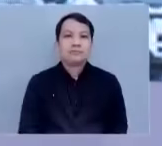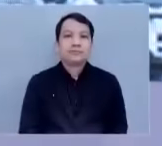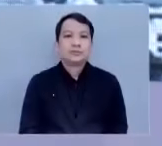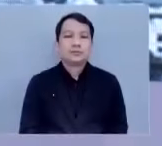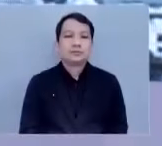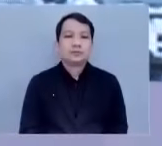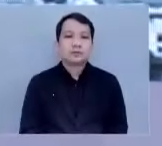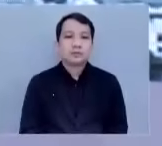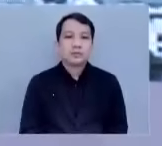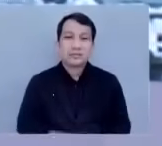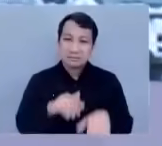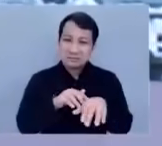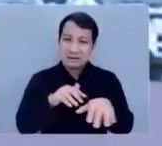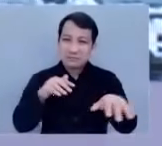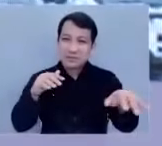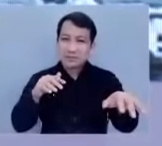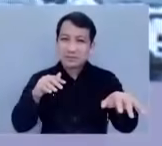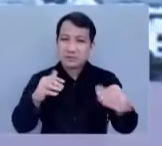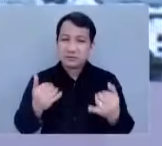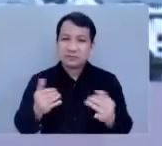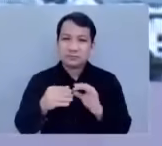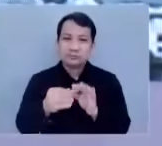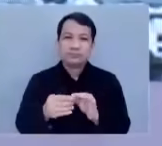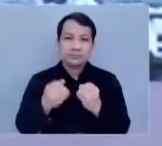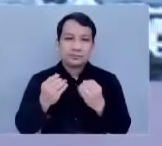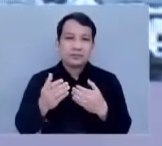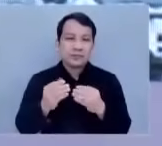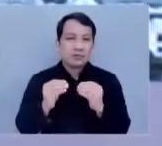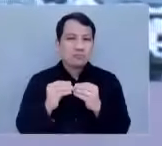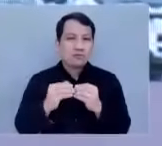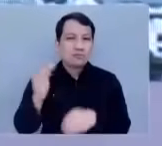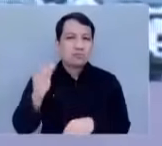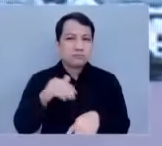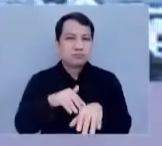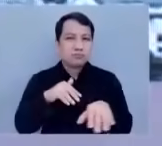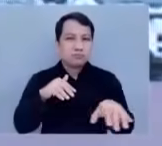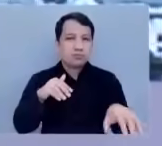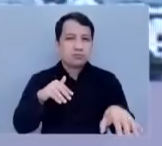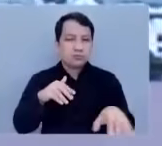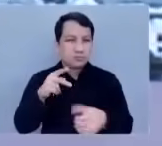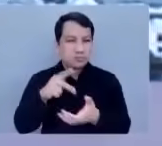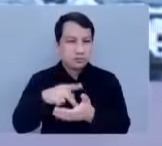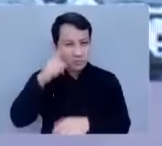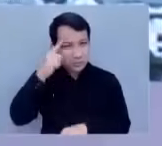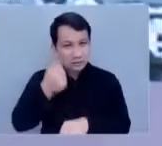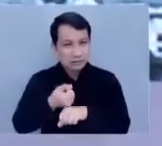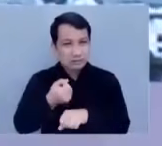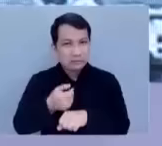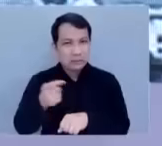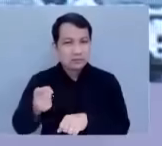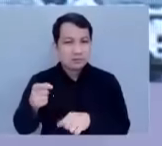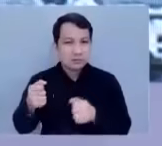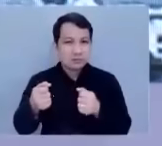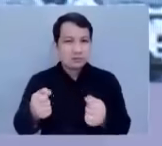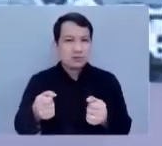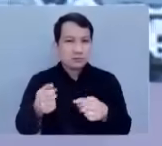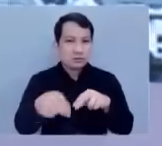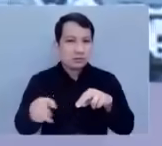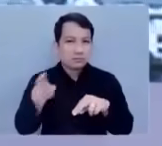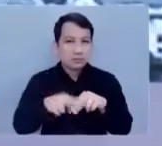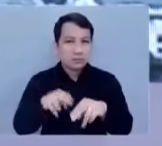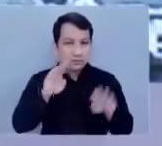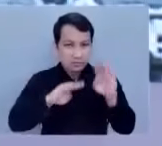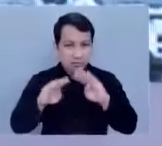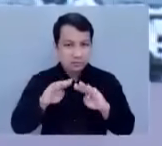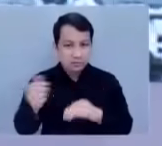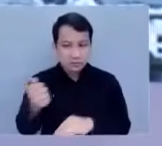Traffic na nga dahil holiday season na may mas tumatraffic pa sa mga pasaway sa kalsada. Dagdag problema rin ang mga commuter